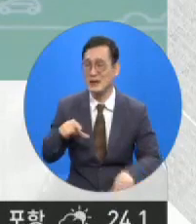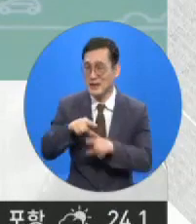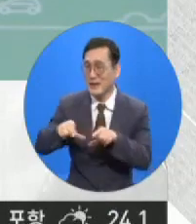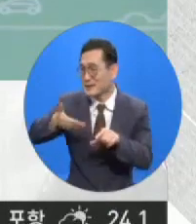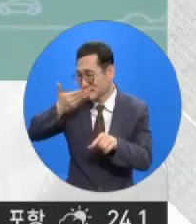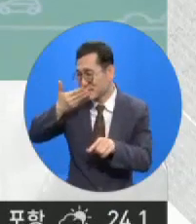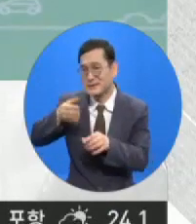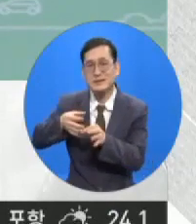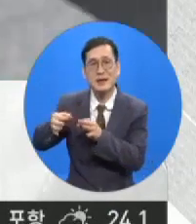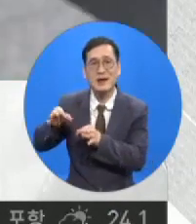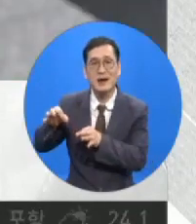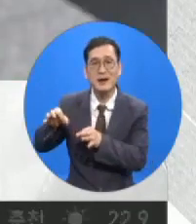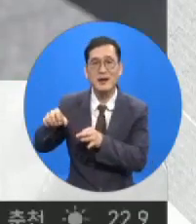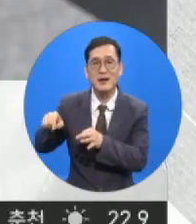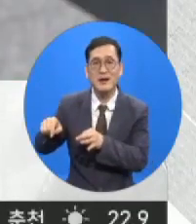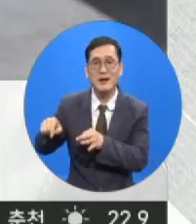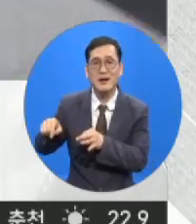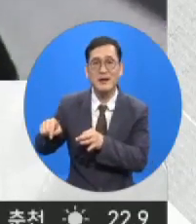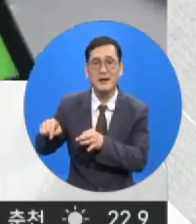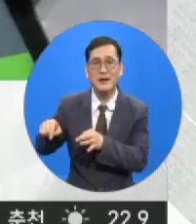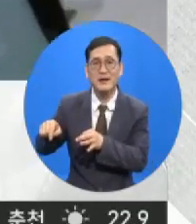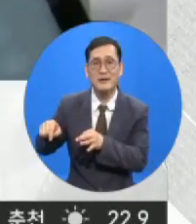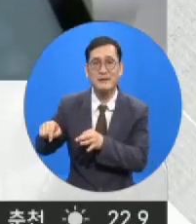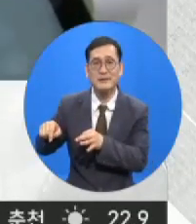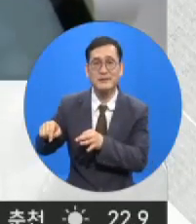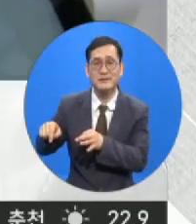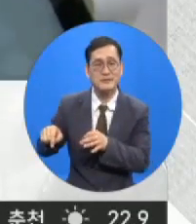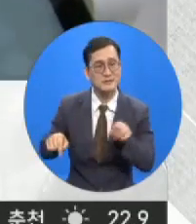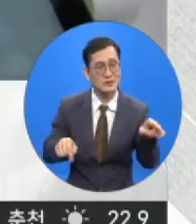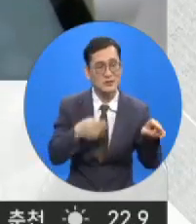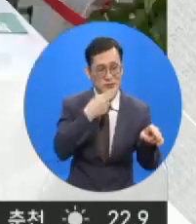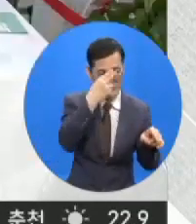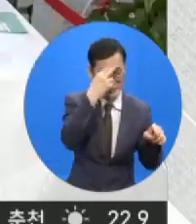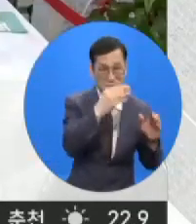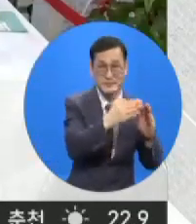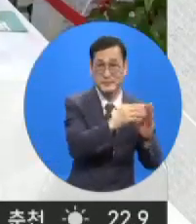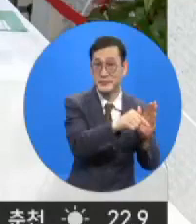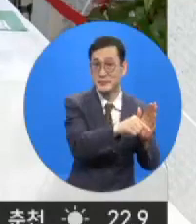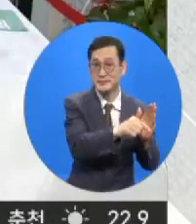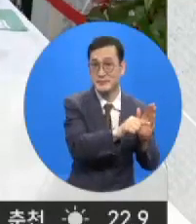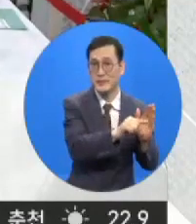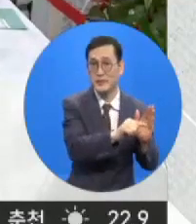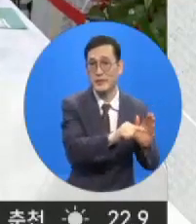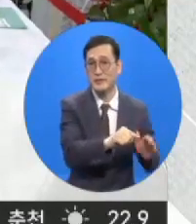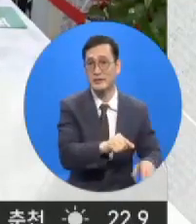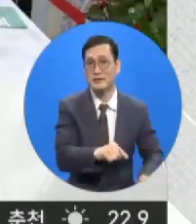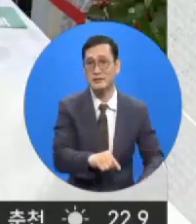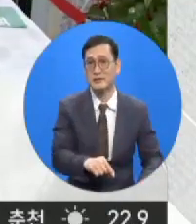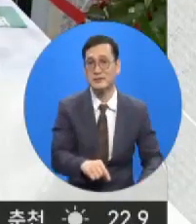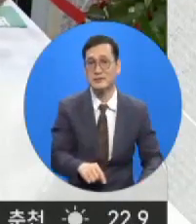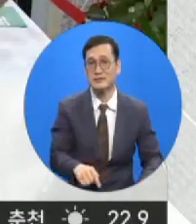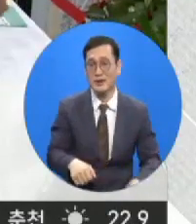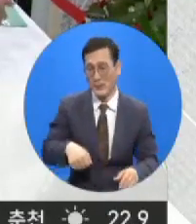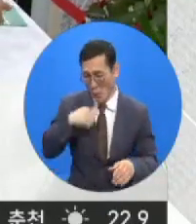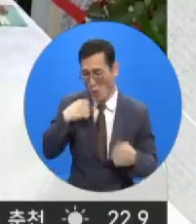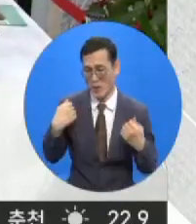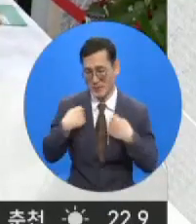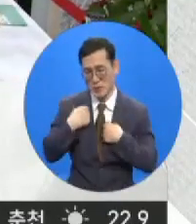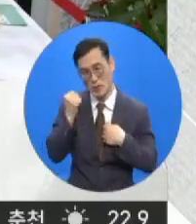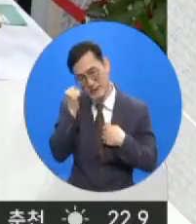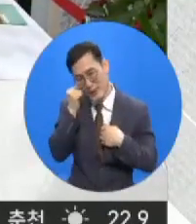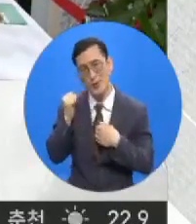근데 우리 의식주를 해결하고자 하는 서비스 공간이고 유흥시설이라고 하는 것은 이런 그 의식주를 해결하기 위한